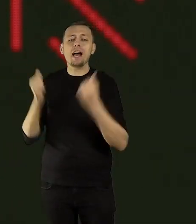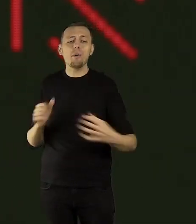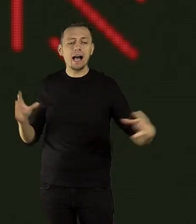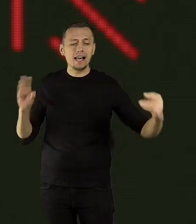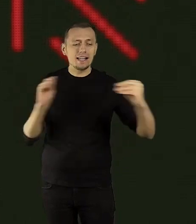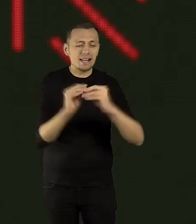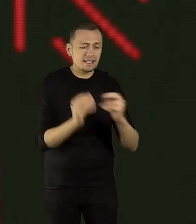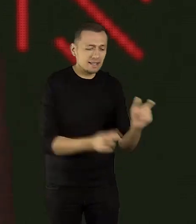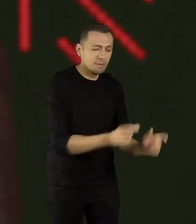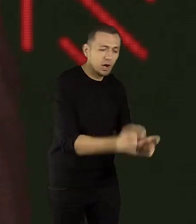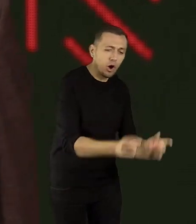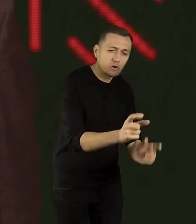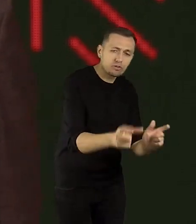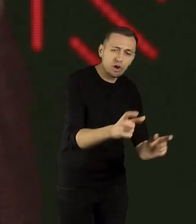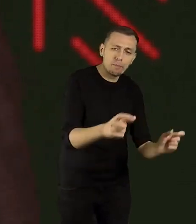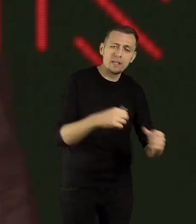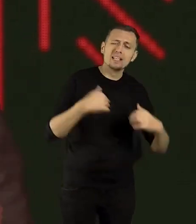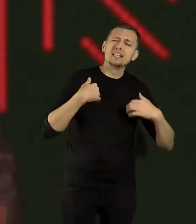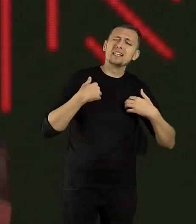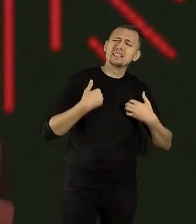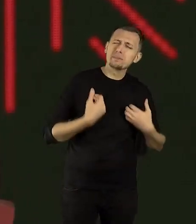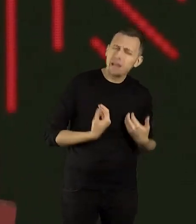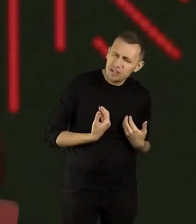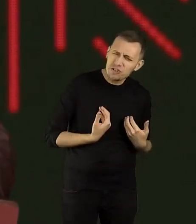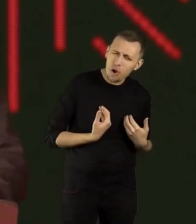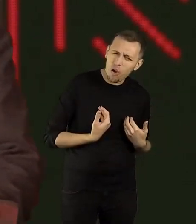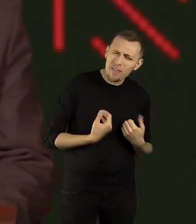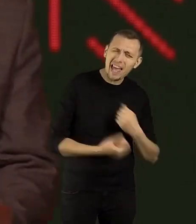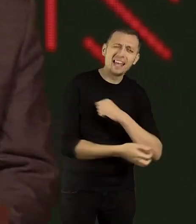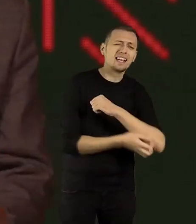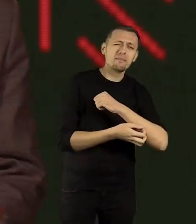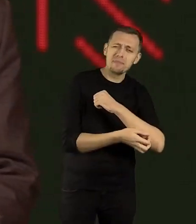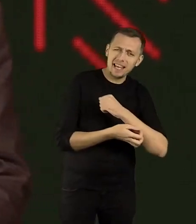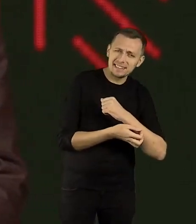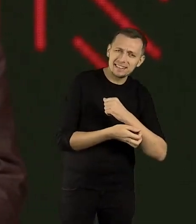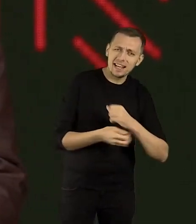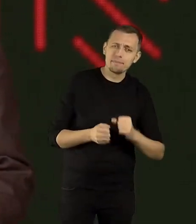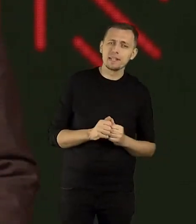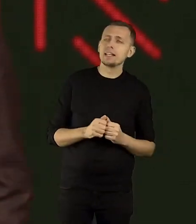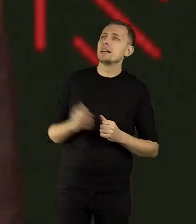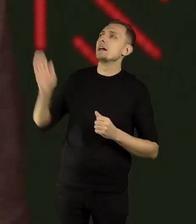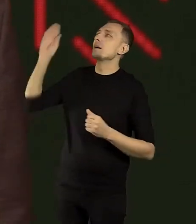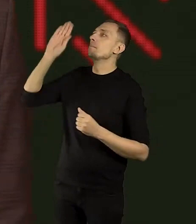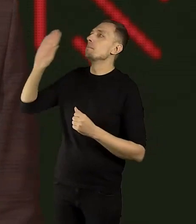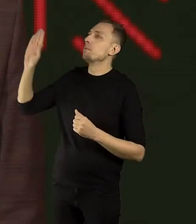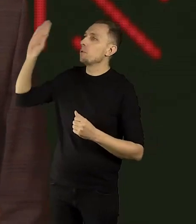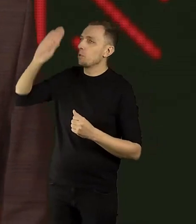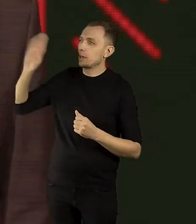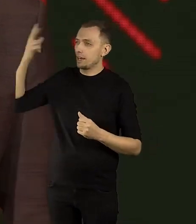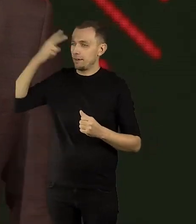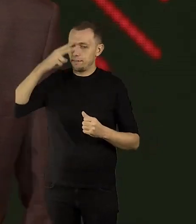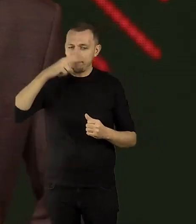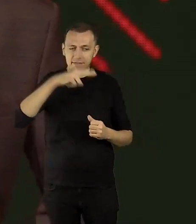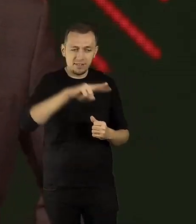świata. Bóg robi interesy z tymi, którzy się boją Jego imienia. Powiem to jeszcze